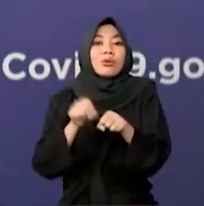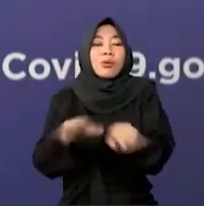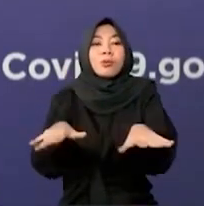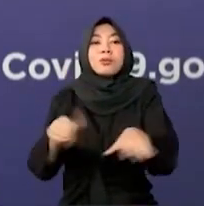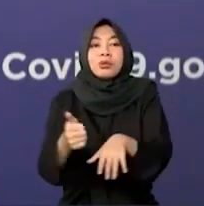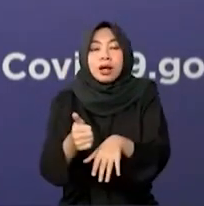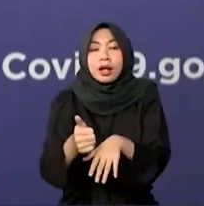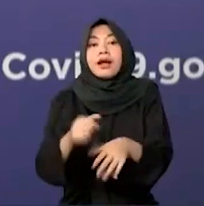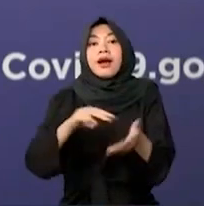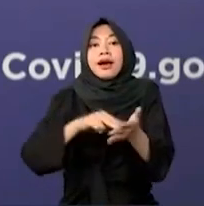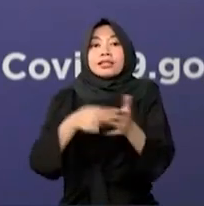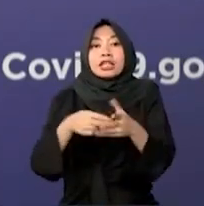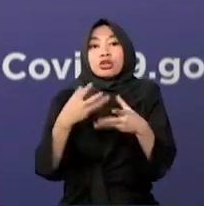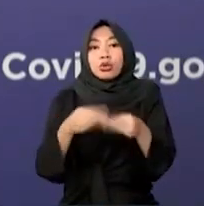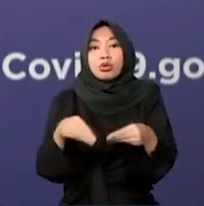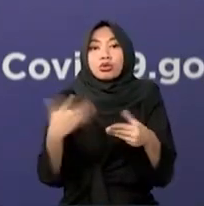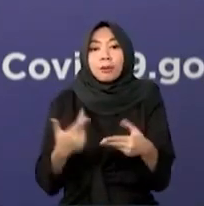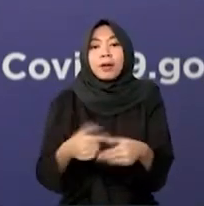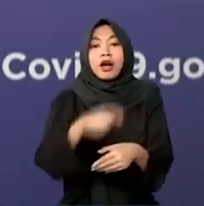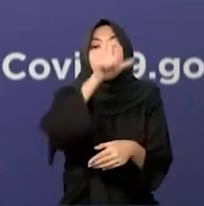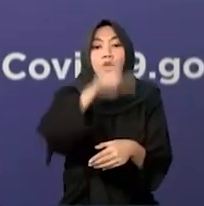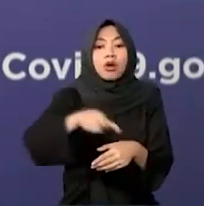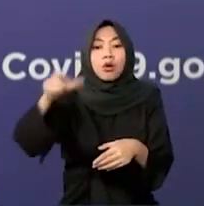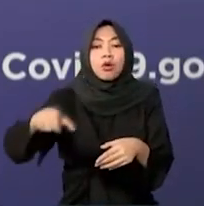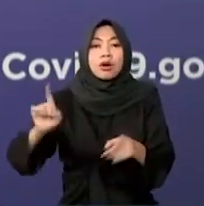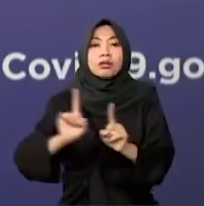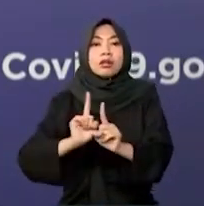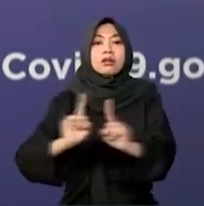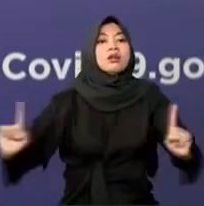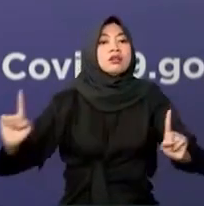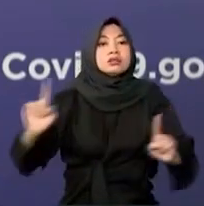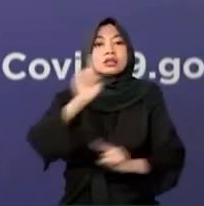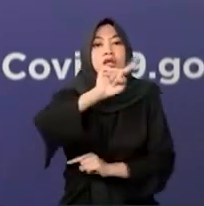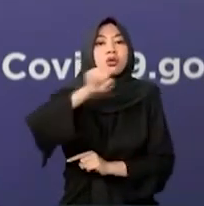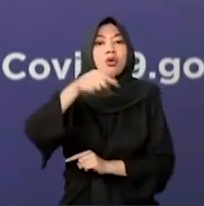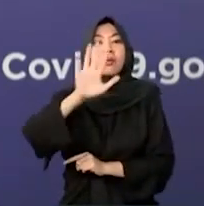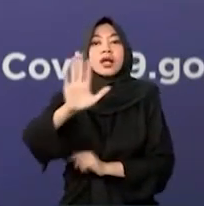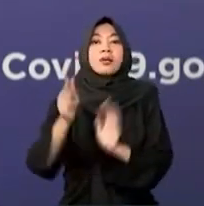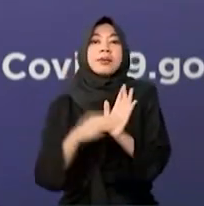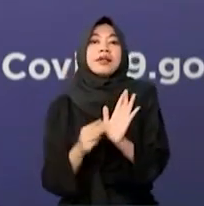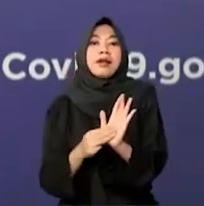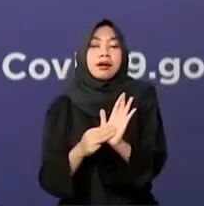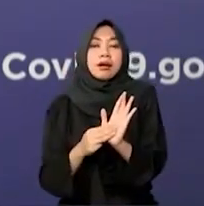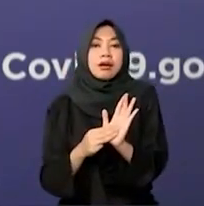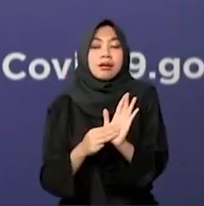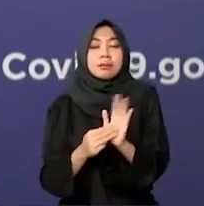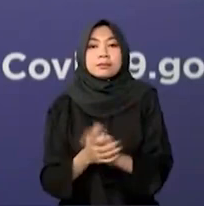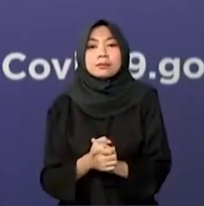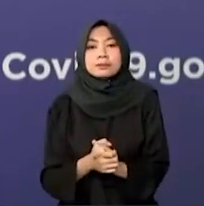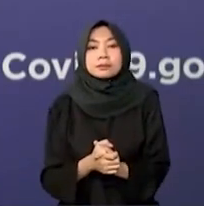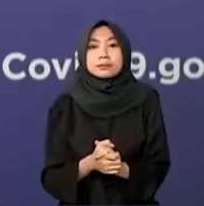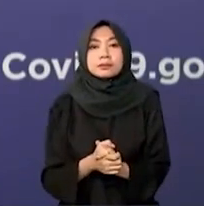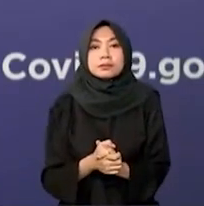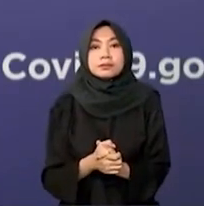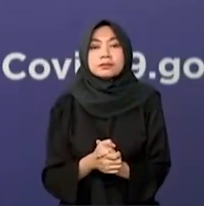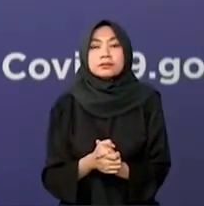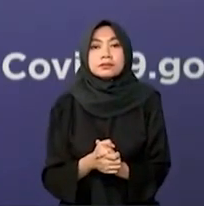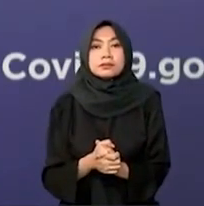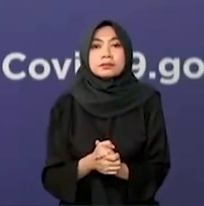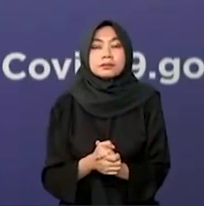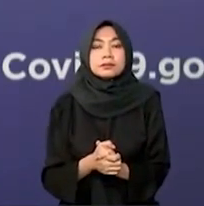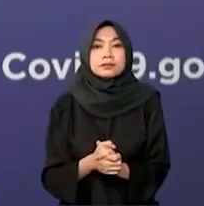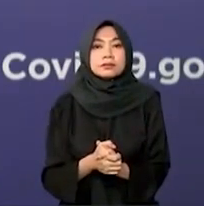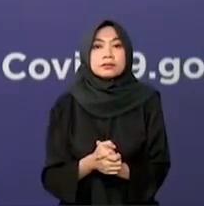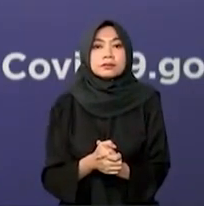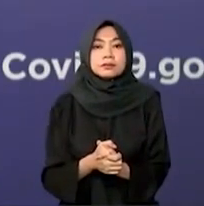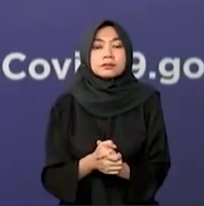menjaga jarak setidaknya satu setengah meter satu dengan yang lain Kemudian yang kedua